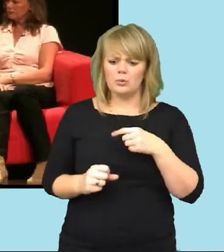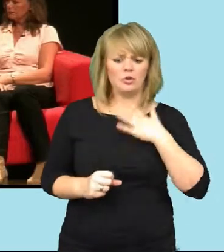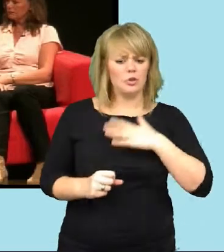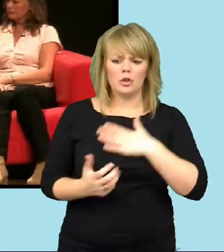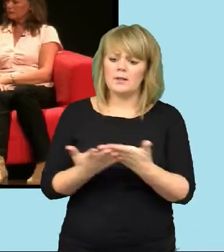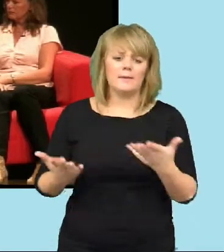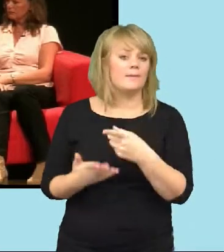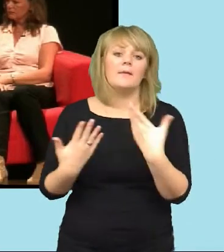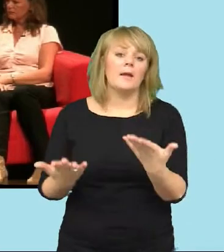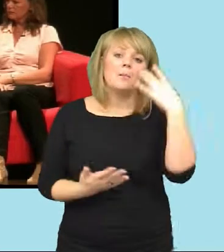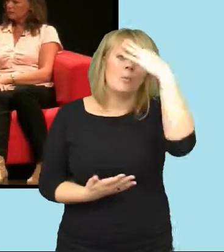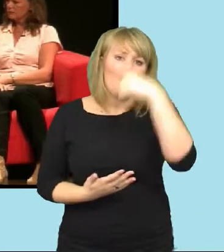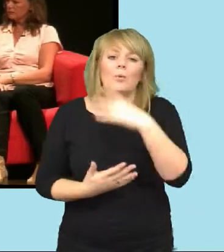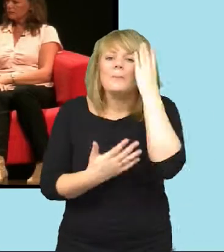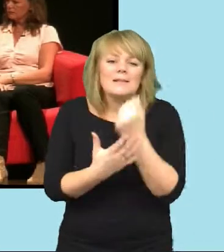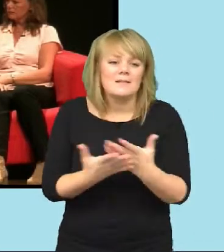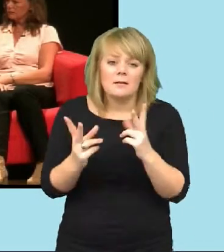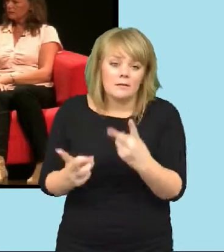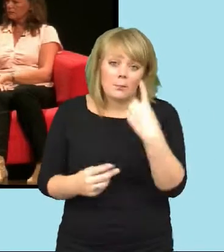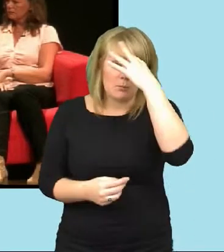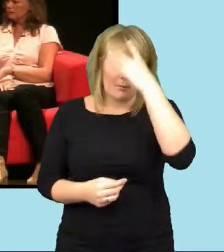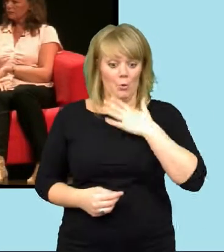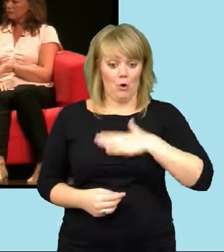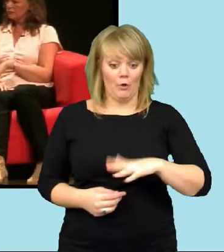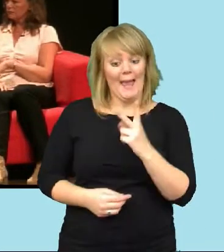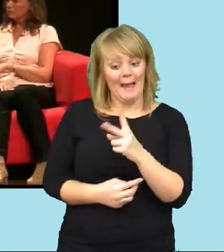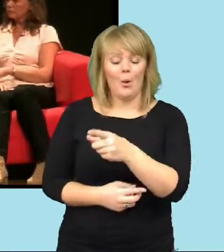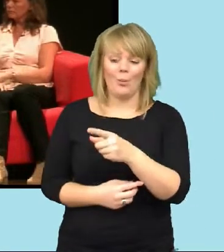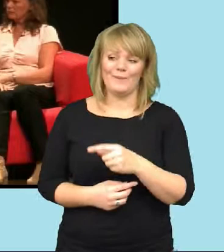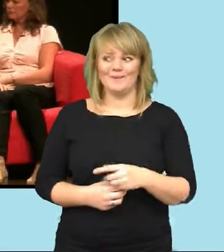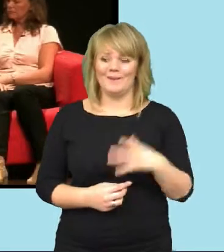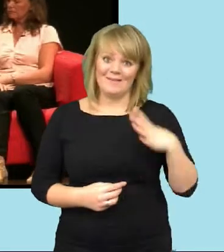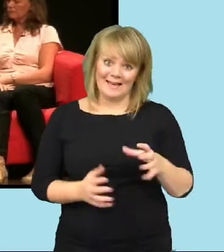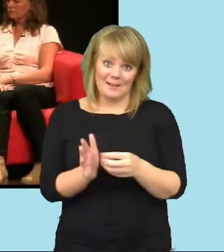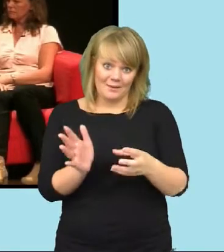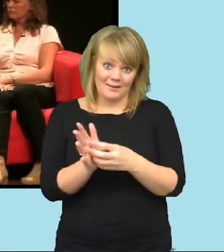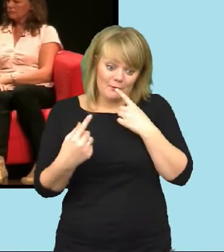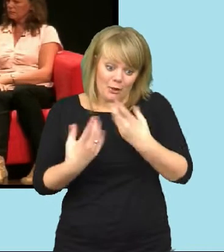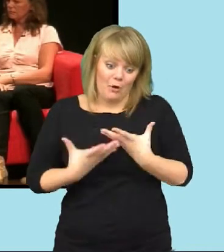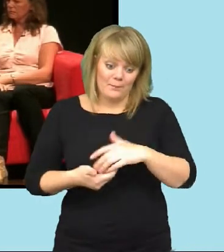är ju skönt för mig. Eller också vill hon inte beskriva det för mig bara, det vet jag inte.